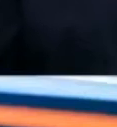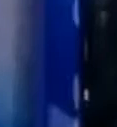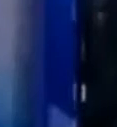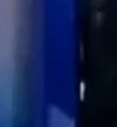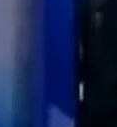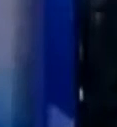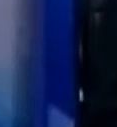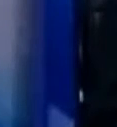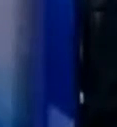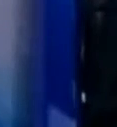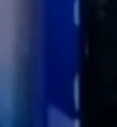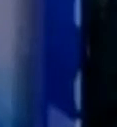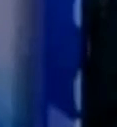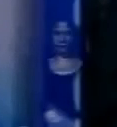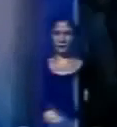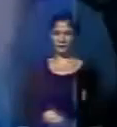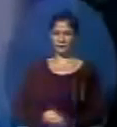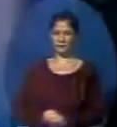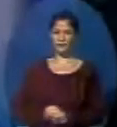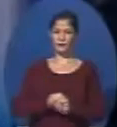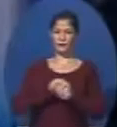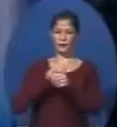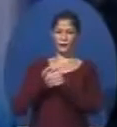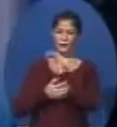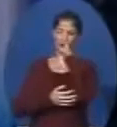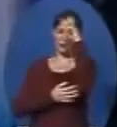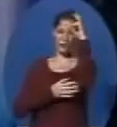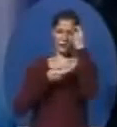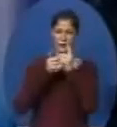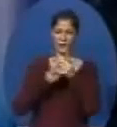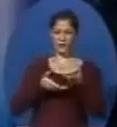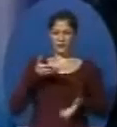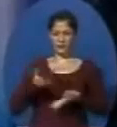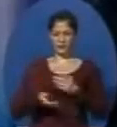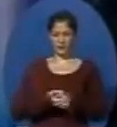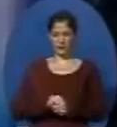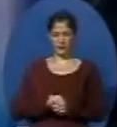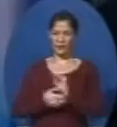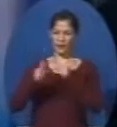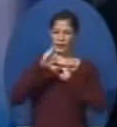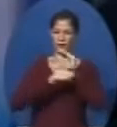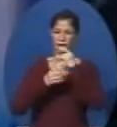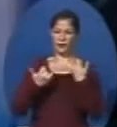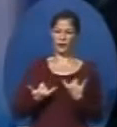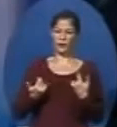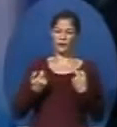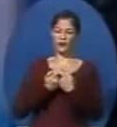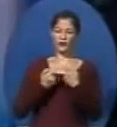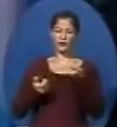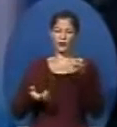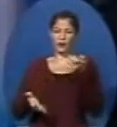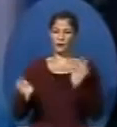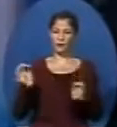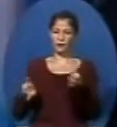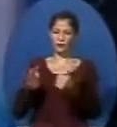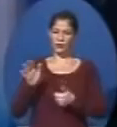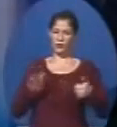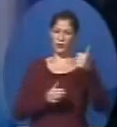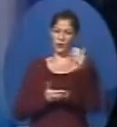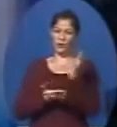תודה רבה לך, קרן, ושלום לנוגה בייסה, מתרגמת אותנו לשפת הסימנים. אנחנו נעסוק היום בהחלטה של בית המשפט העליון, אשר הרשיע את אהוד אולמרט